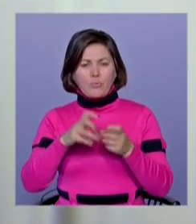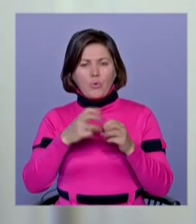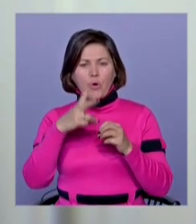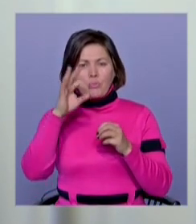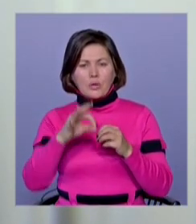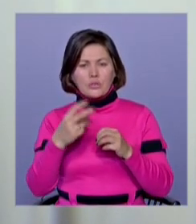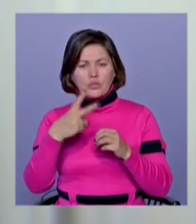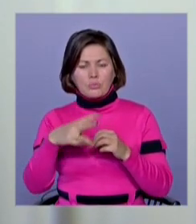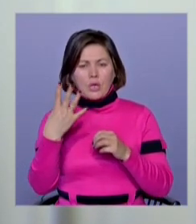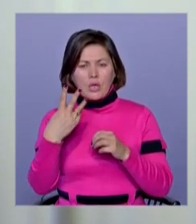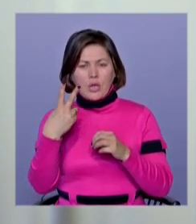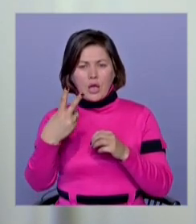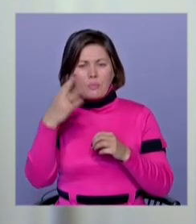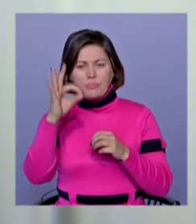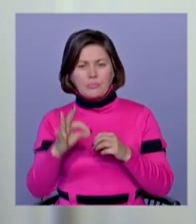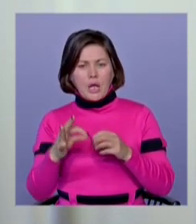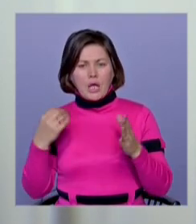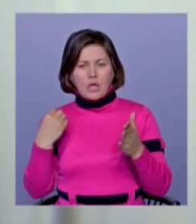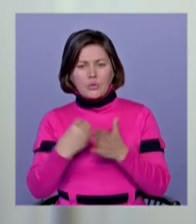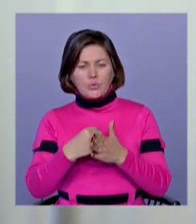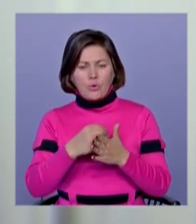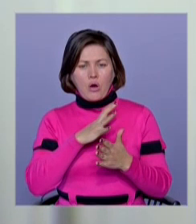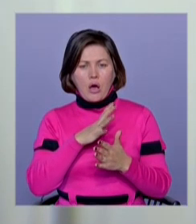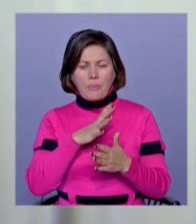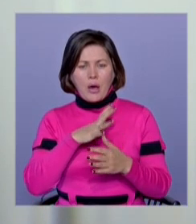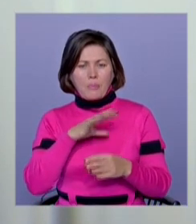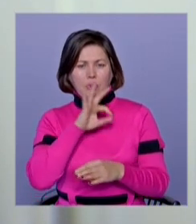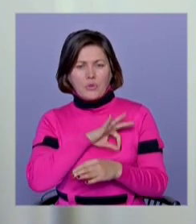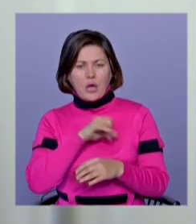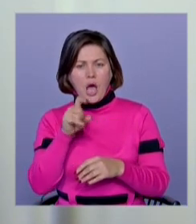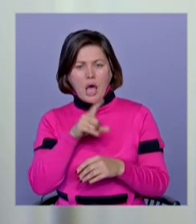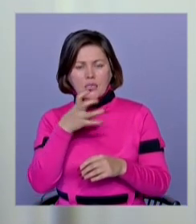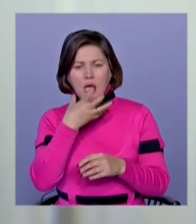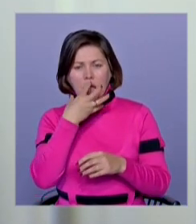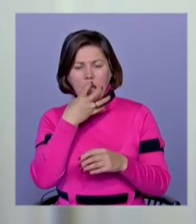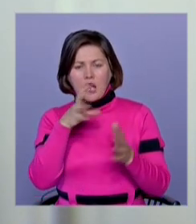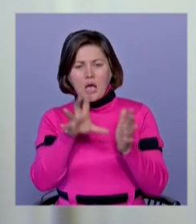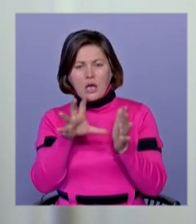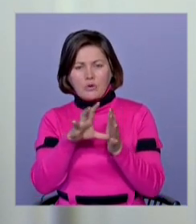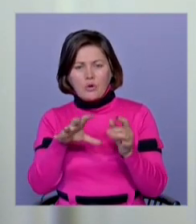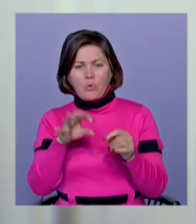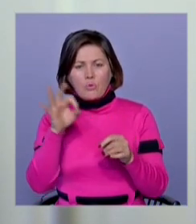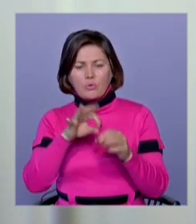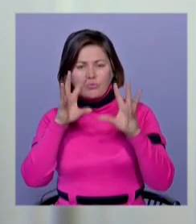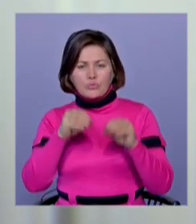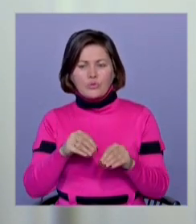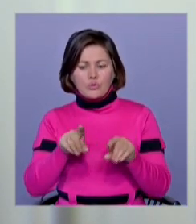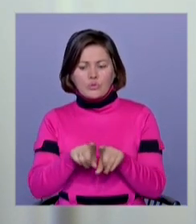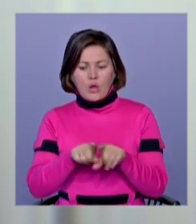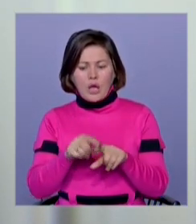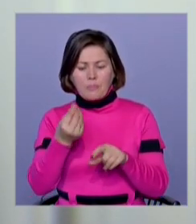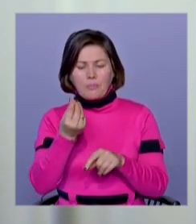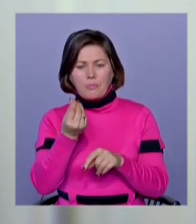12%-дан 22%-ға газ пайдаланатын электр станциялары үшін тауарлық газдың түпкілікті